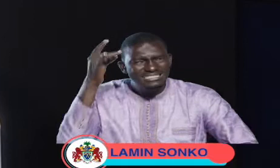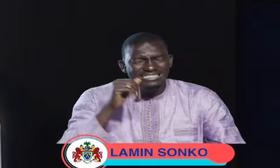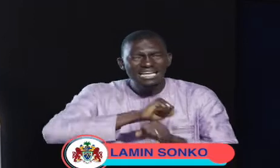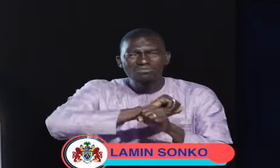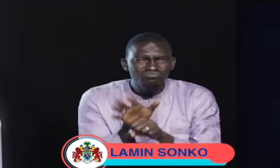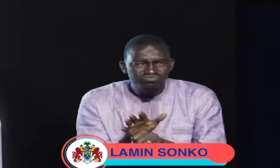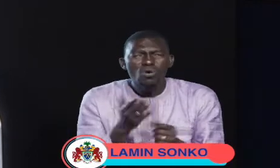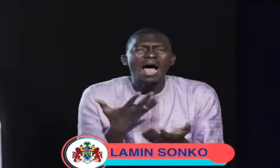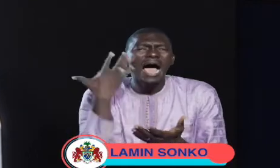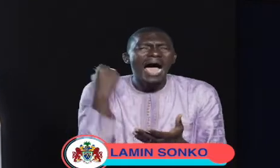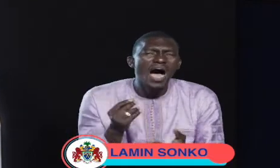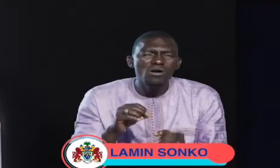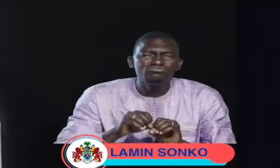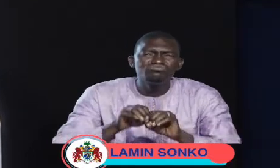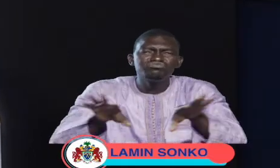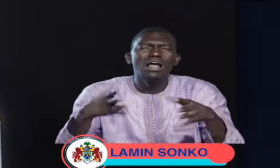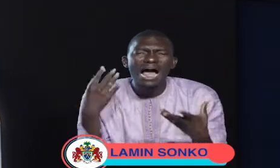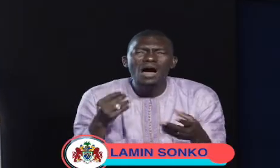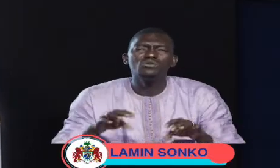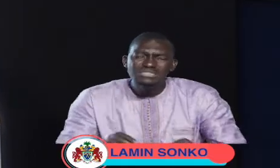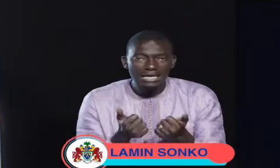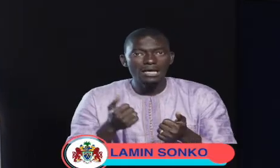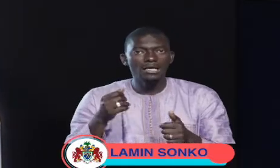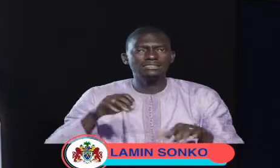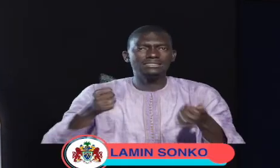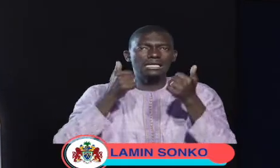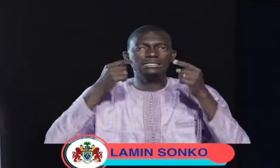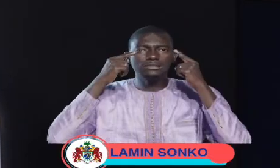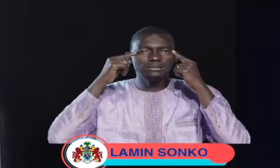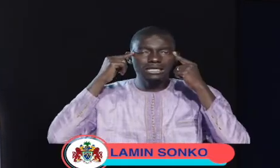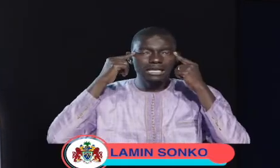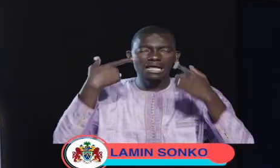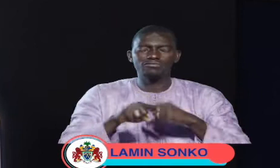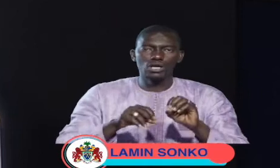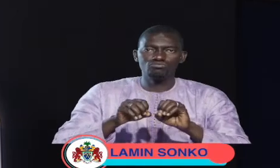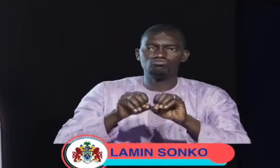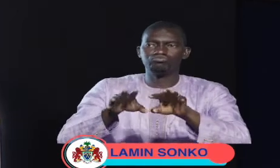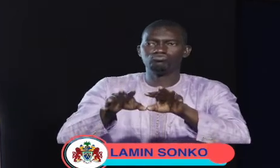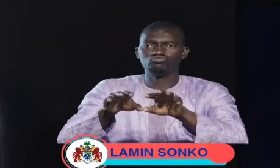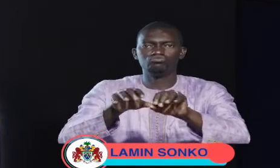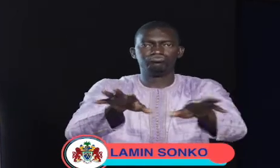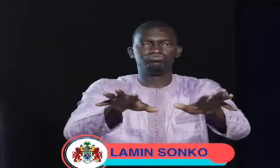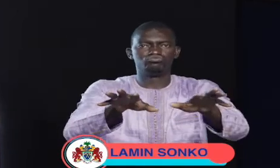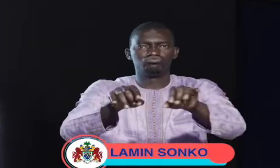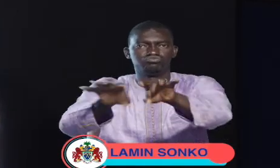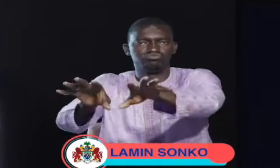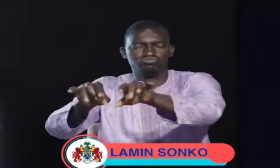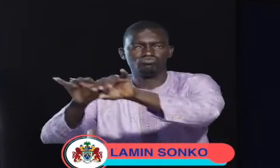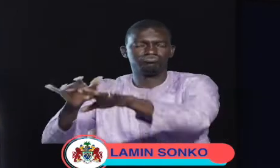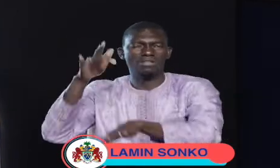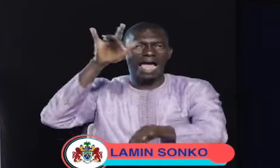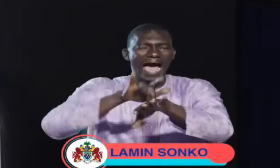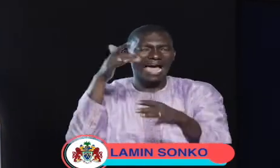kuma sa china le bare wo china man da woto ana ta fafra dan dol ma gambia anin duniya banku jama ya mara sawunda nyaadin ne fafra taw bankol